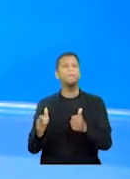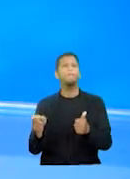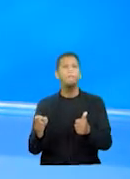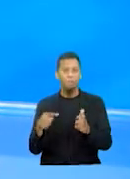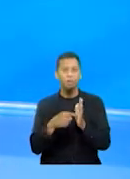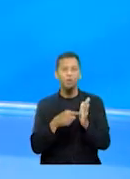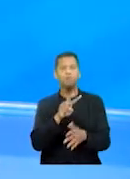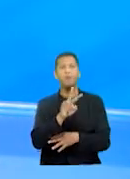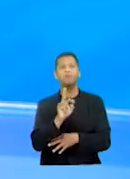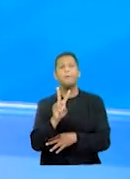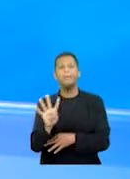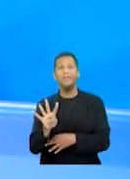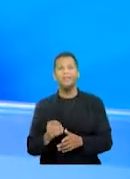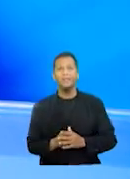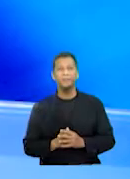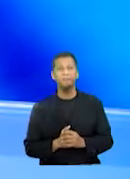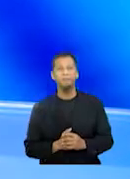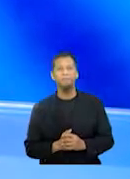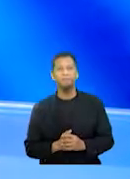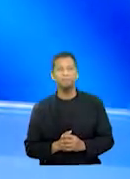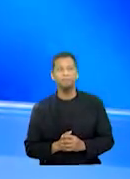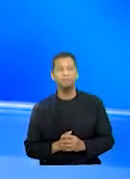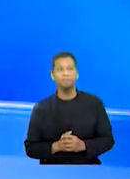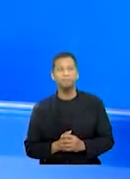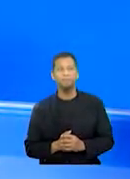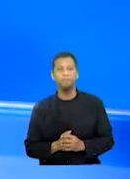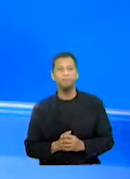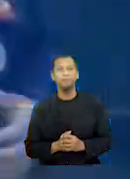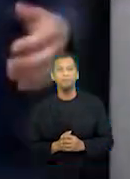siap mengikuti kontestasi pemilu 2024.